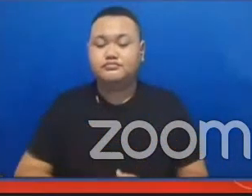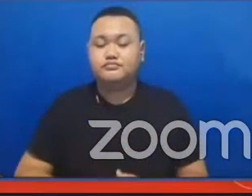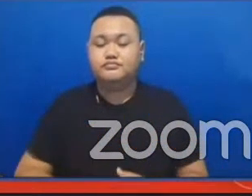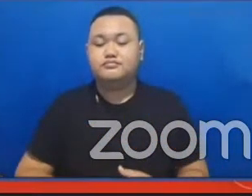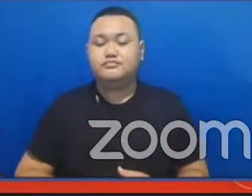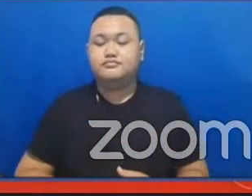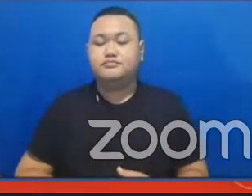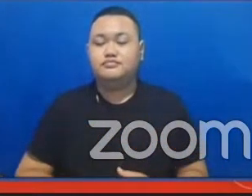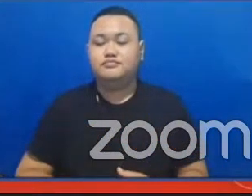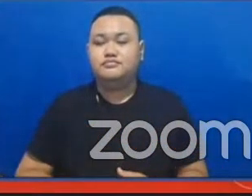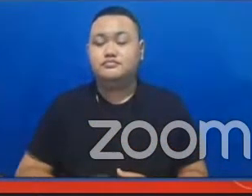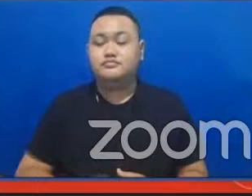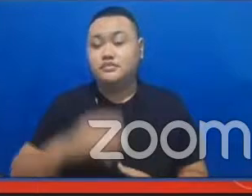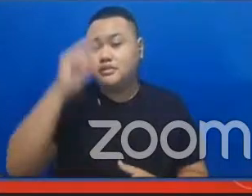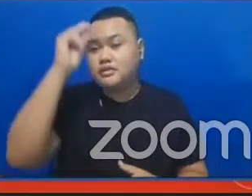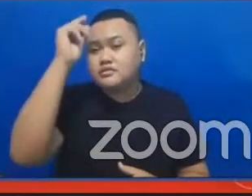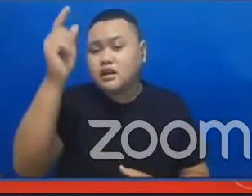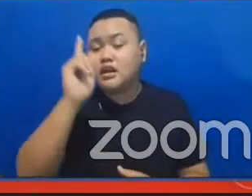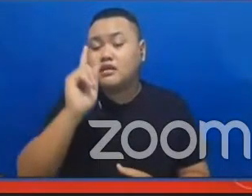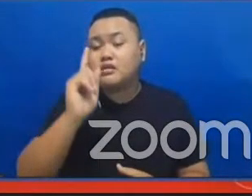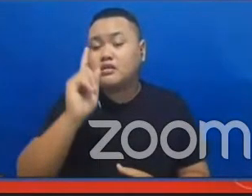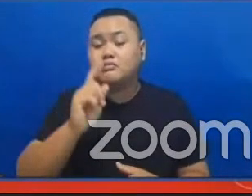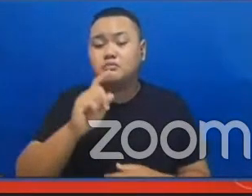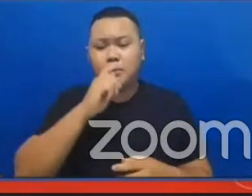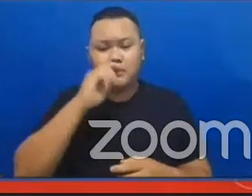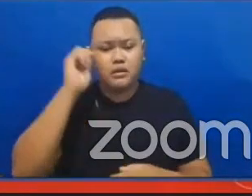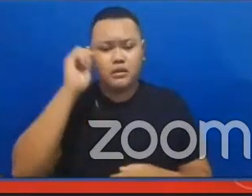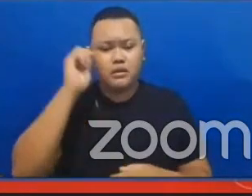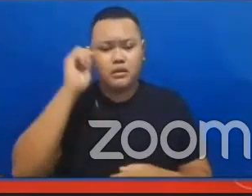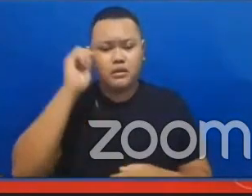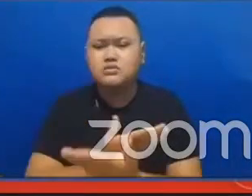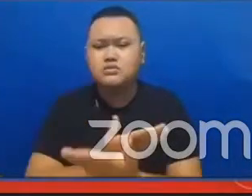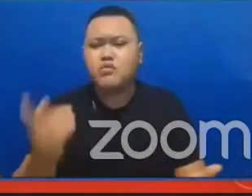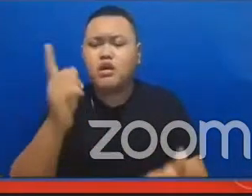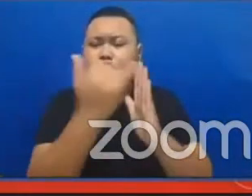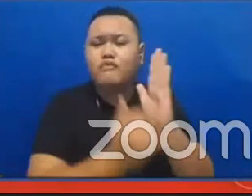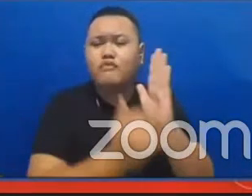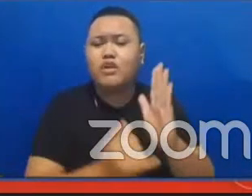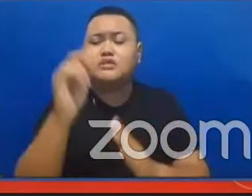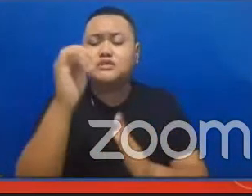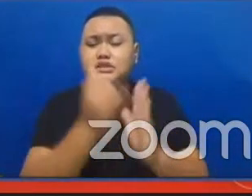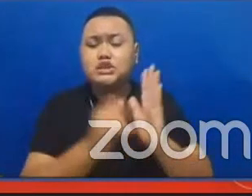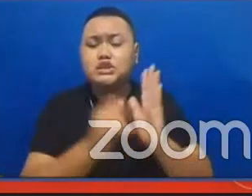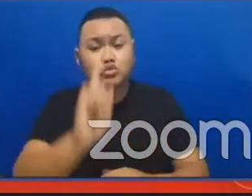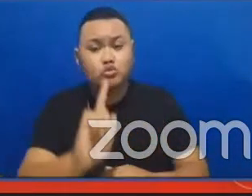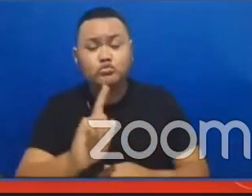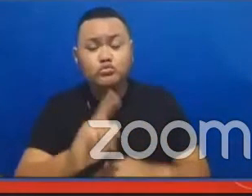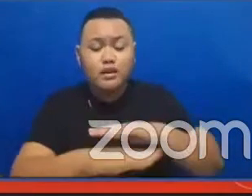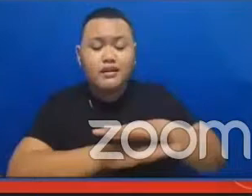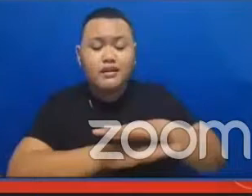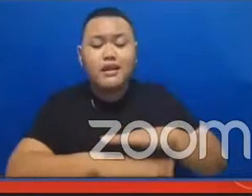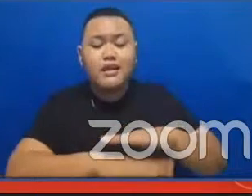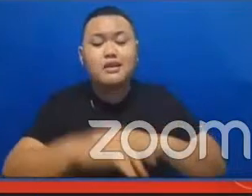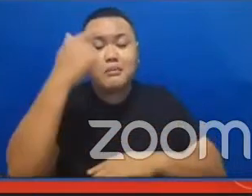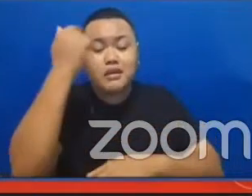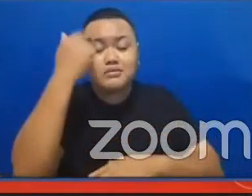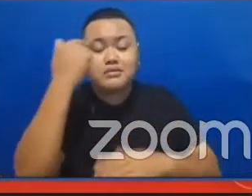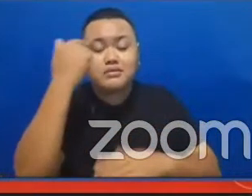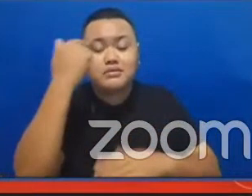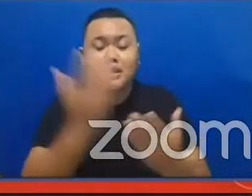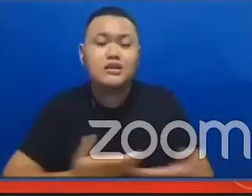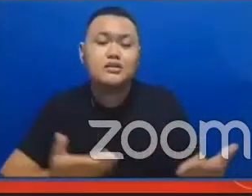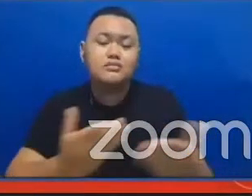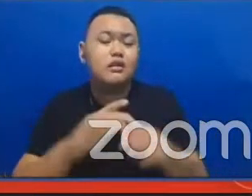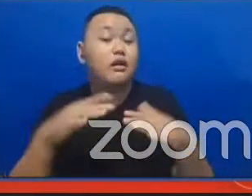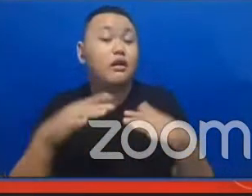untuk merencanakan tersebut tentunya para guru harus duluan mengevaluasi dan melihat dulu bahan-bahan apa saja yang ada di lapangan.